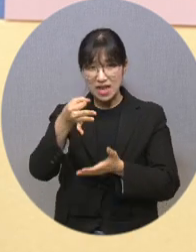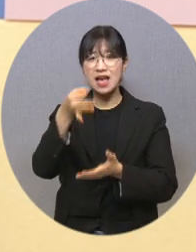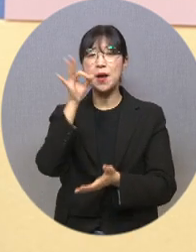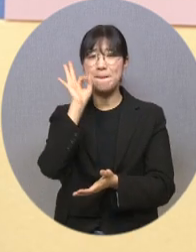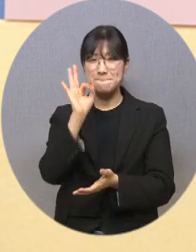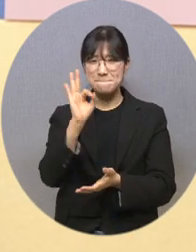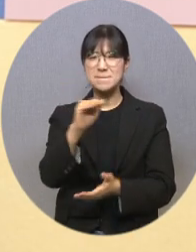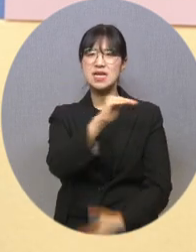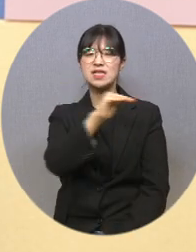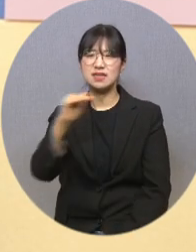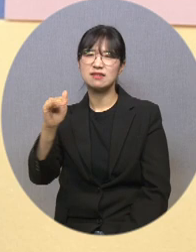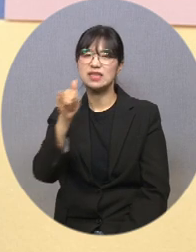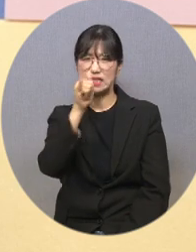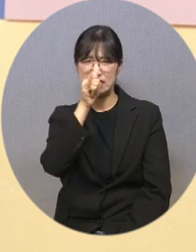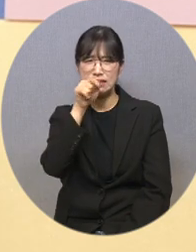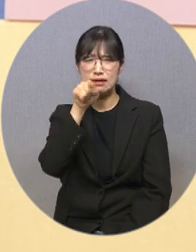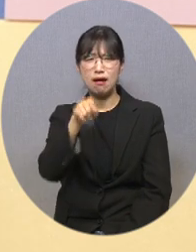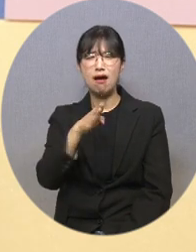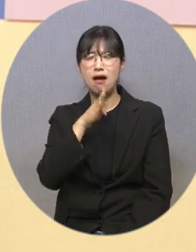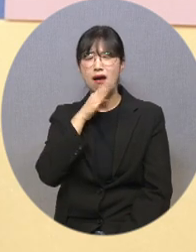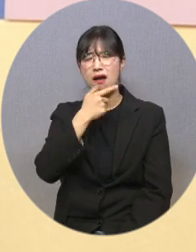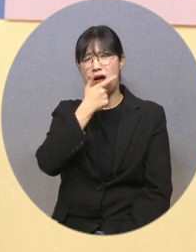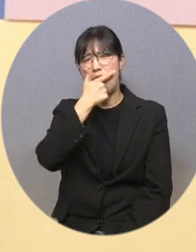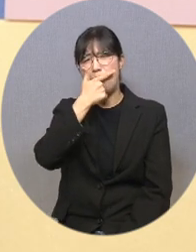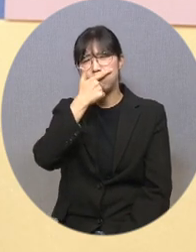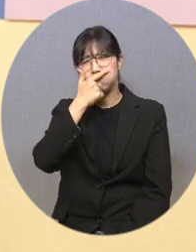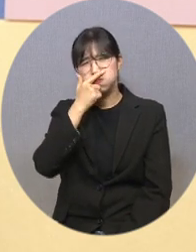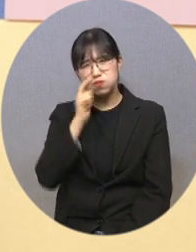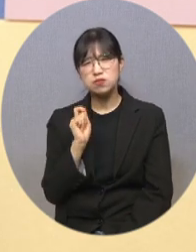가이드라인이 있는데 그 가이드라인에 아주 턱없이 부족하게